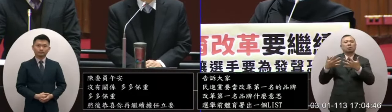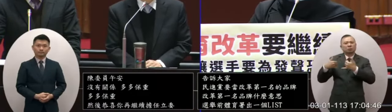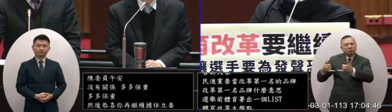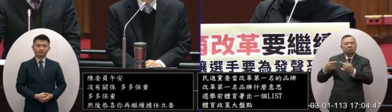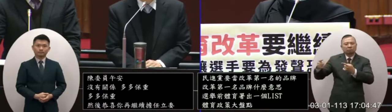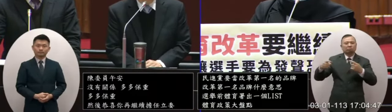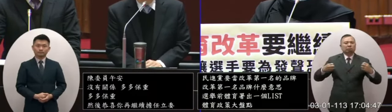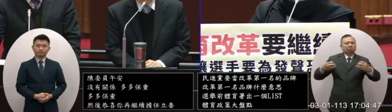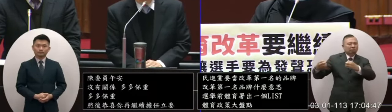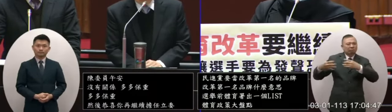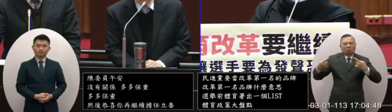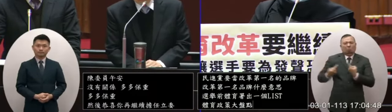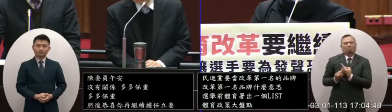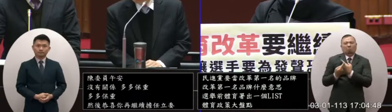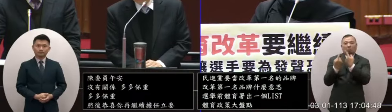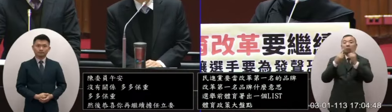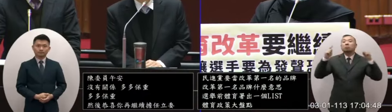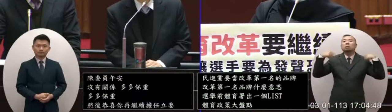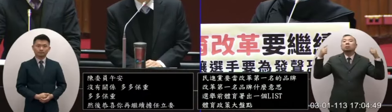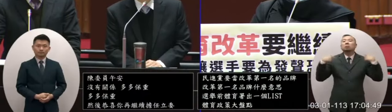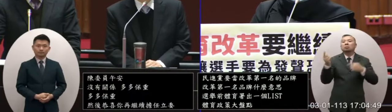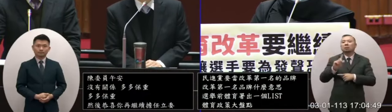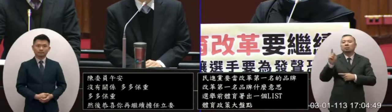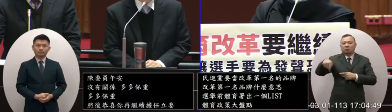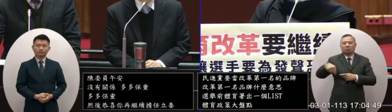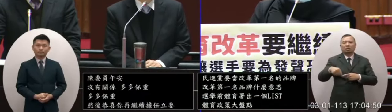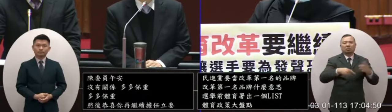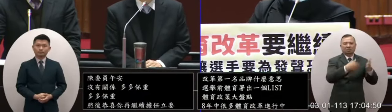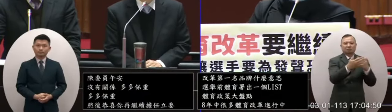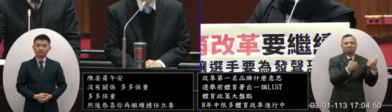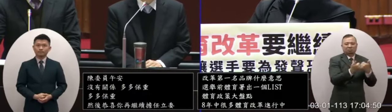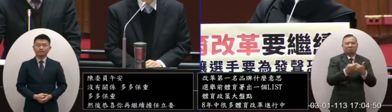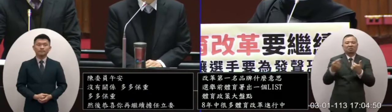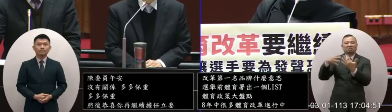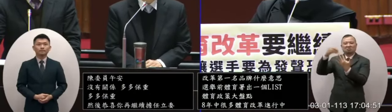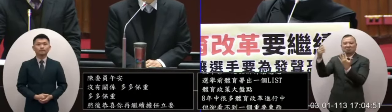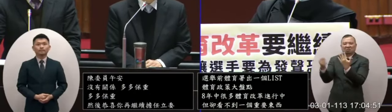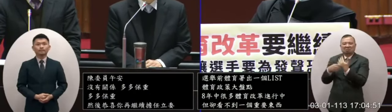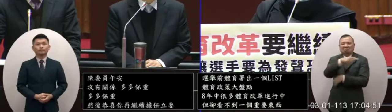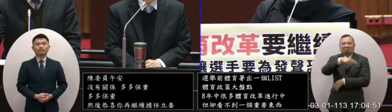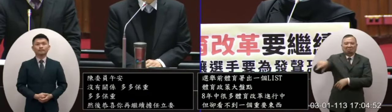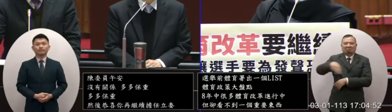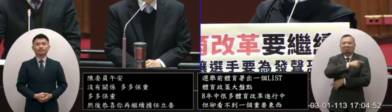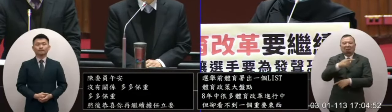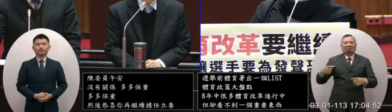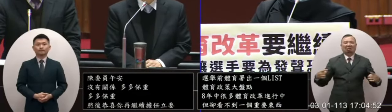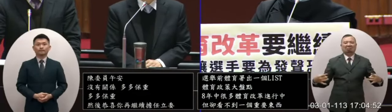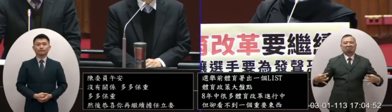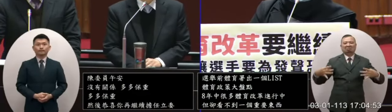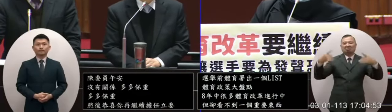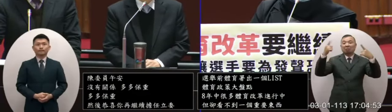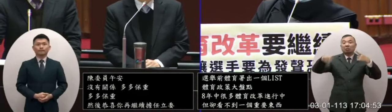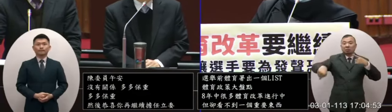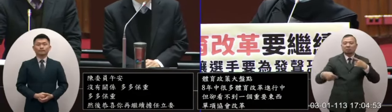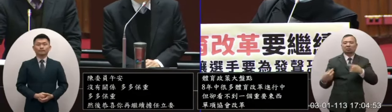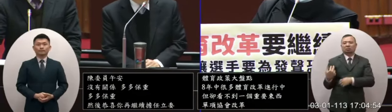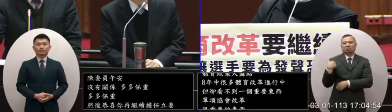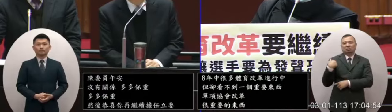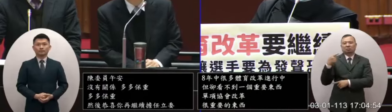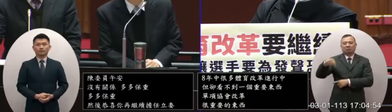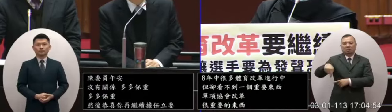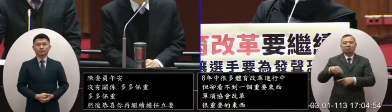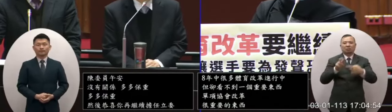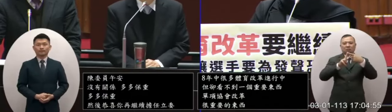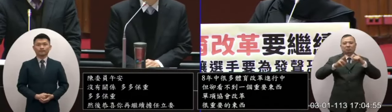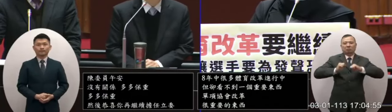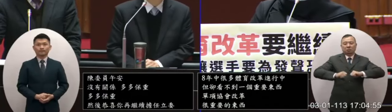民的讨论，常常就出现在协会跟选手的沟通上。那上个礼拜庄瑞雄委员在质询的时候，其实也有提到一个非常